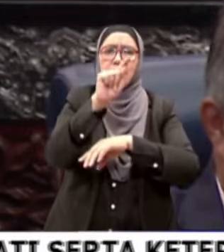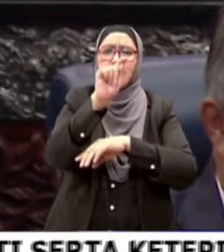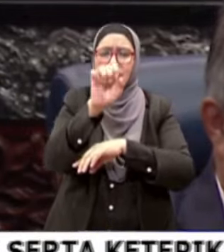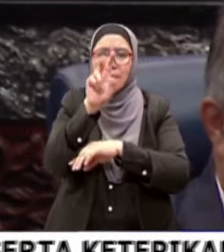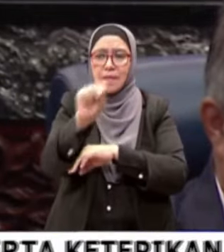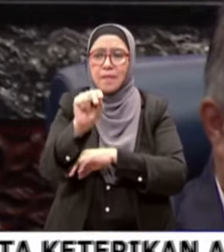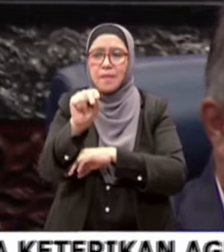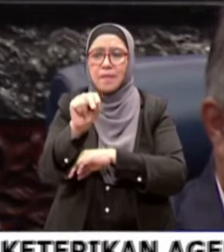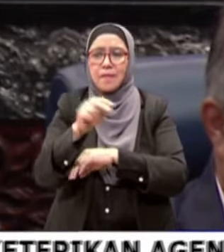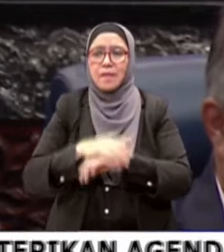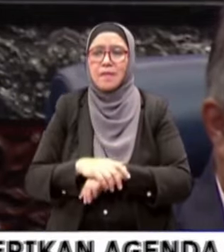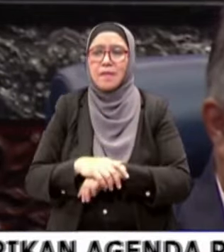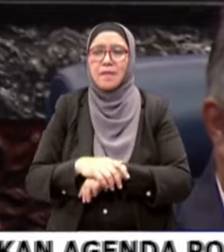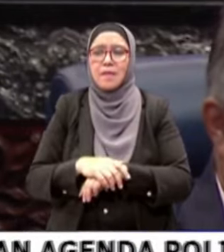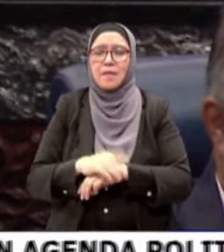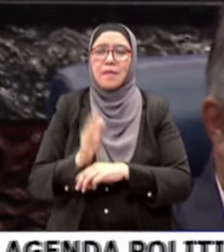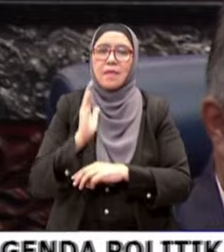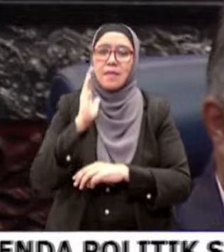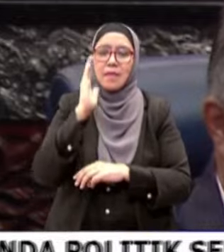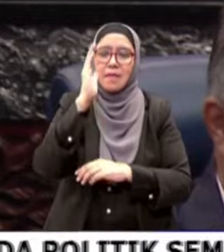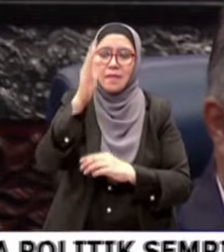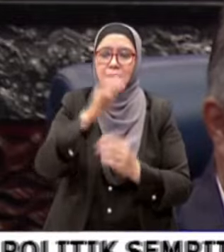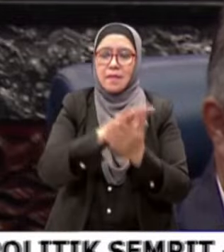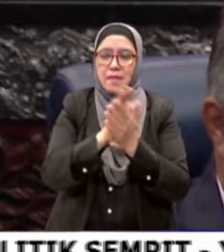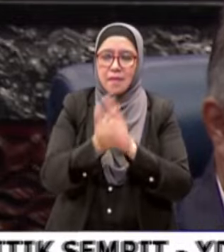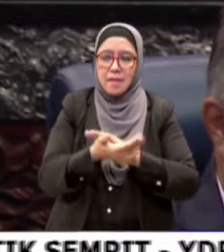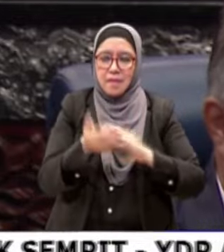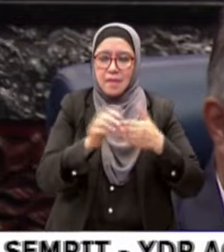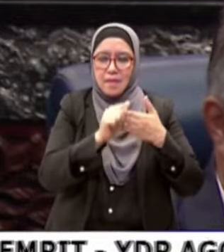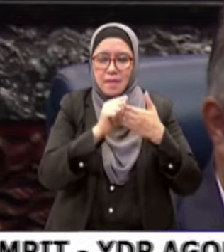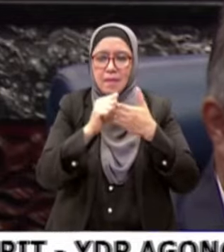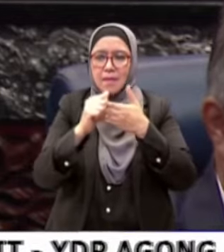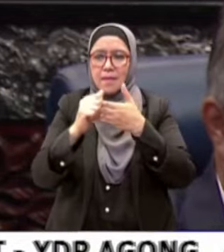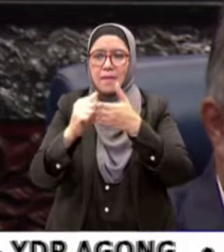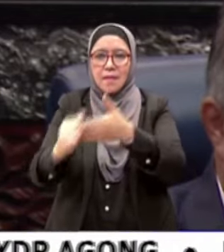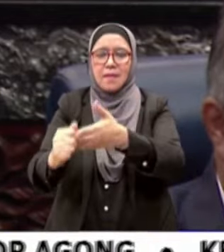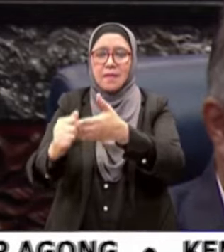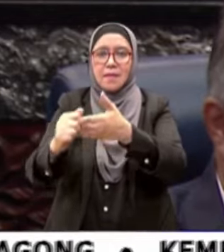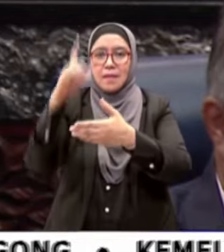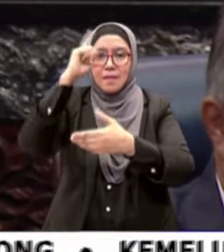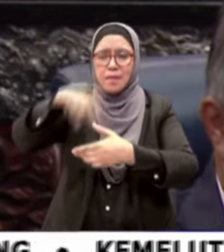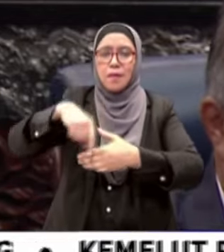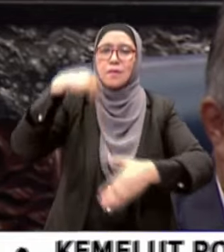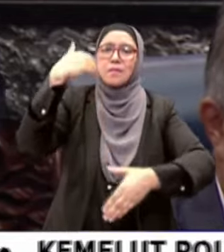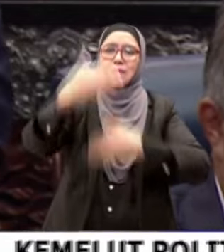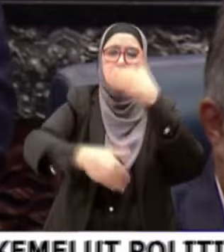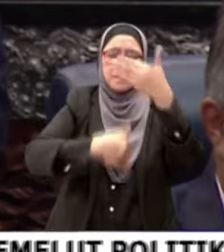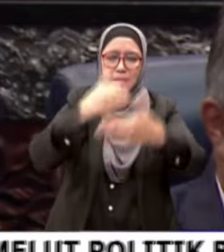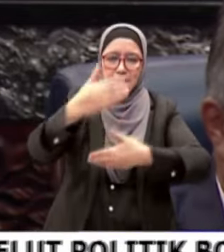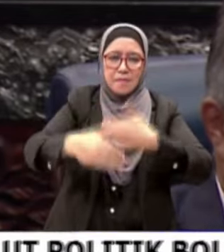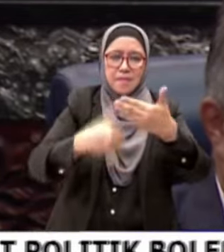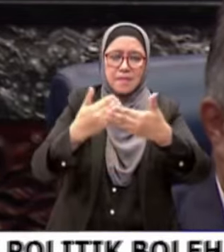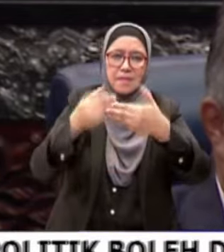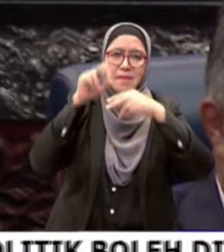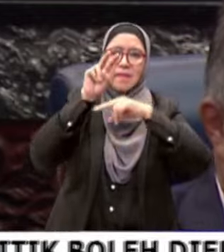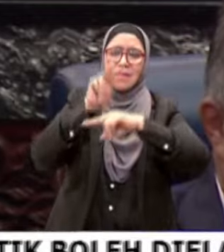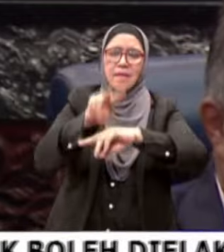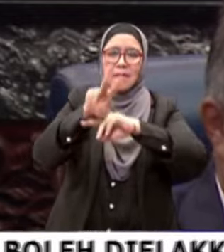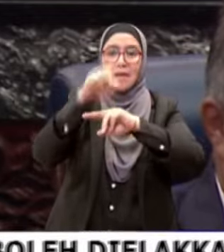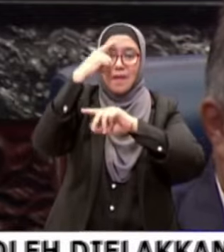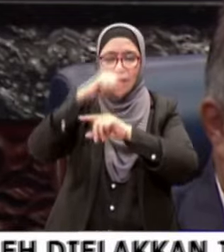M10 yang akan menjadi peneraju dalam perancangan pelaksanaan dan pemantauan ke atas ekonomi